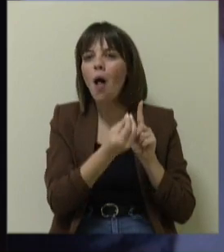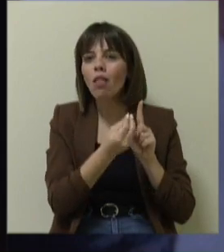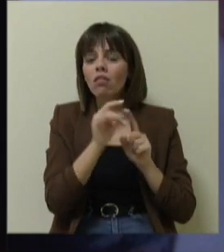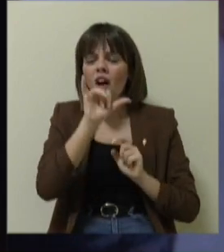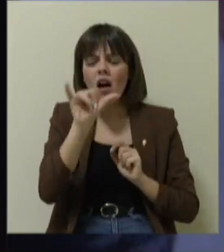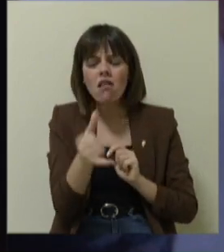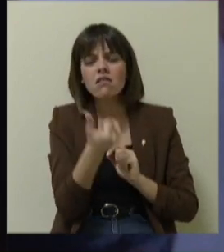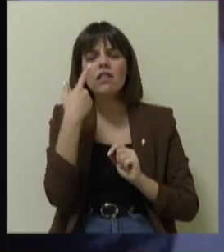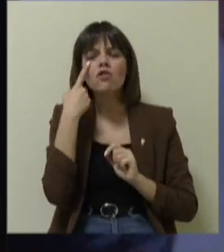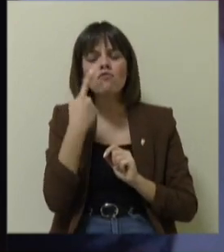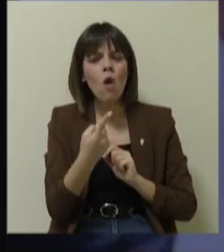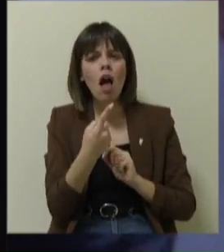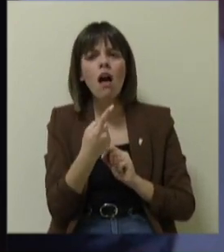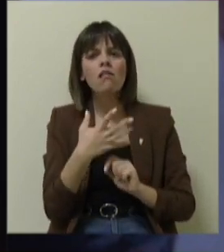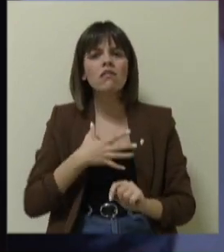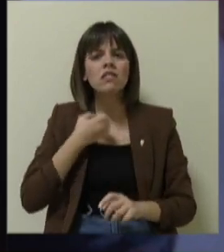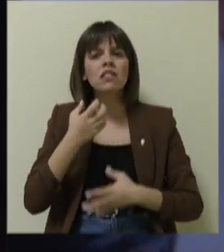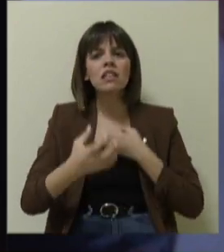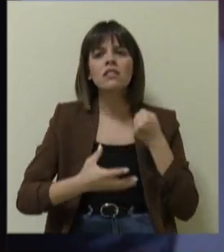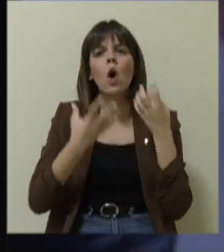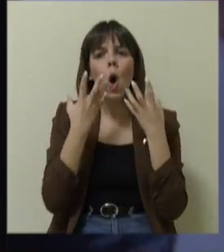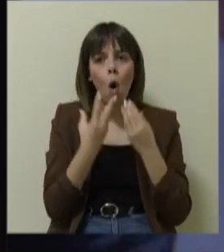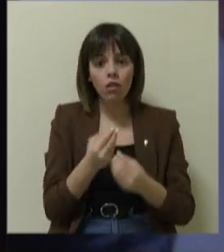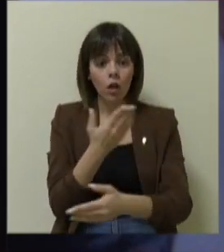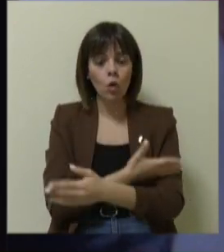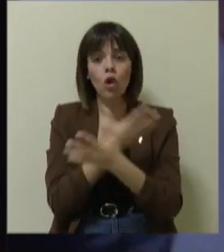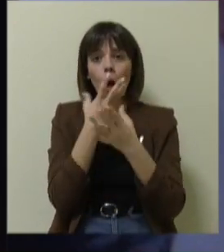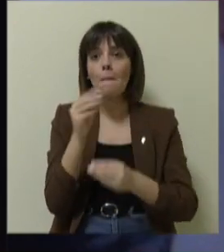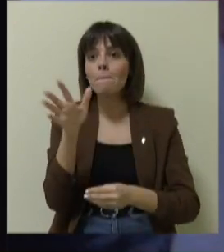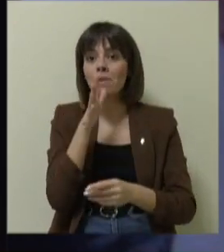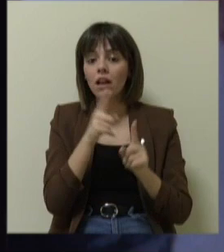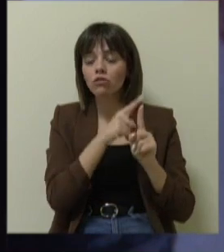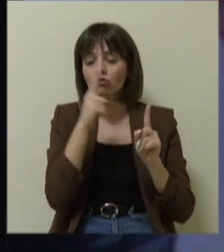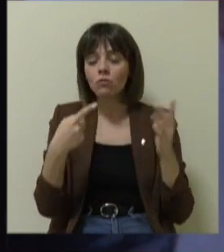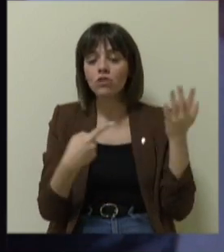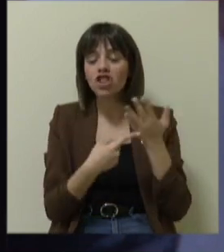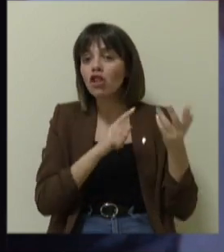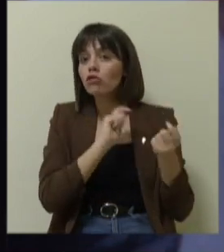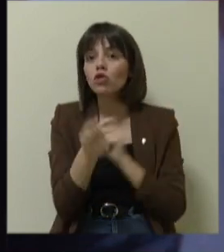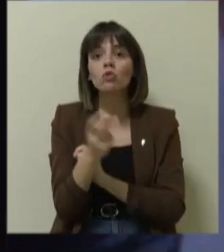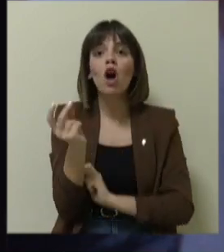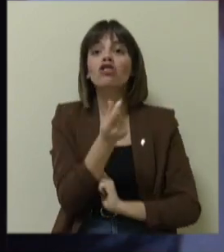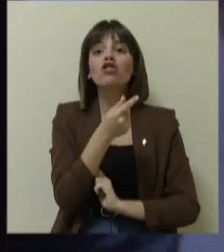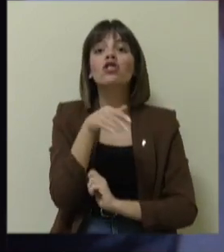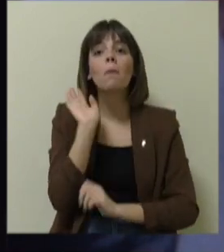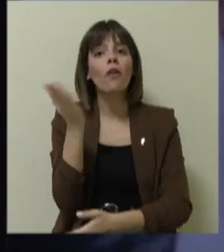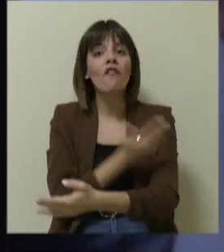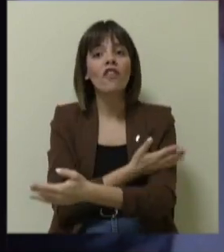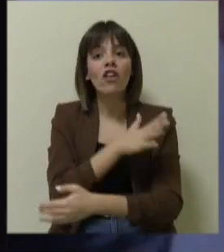ödemiş bir ülke olarak bilgi çağını ve dijital dönüşümü kaçırmadan